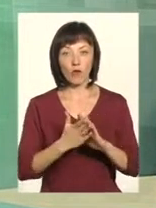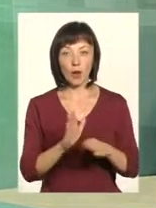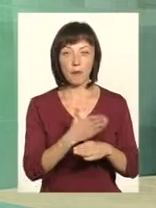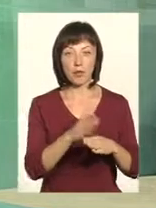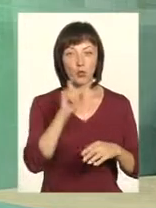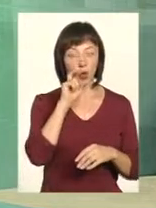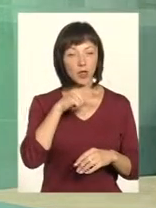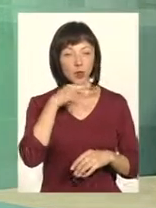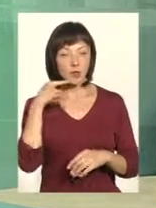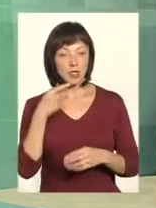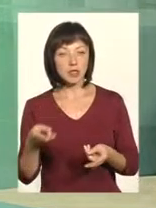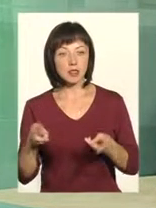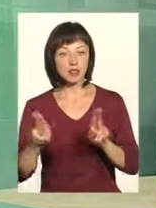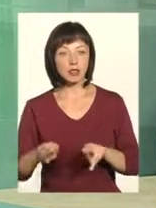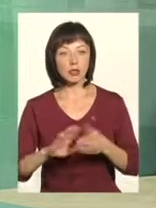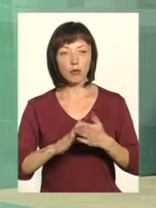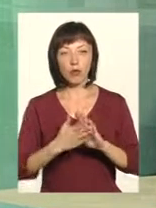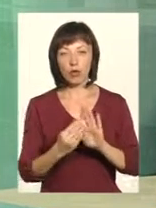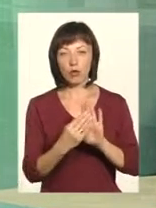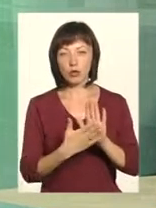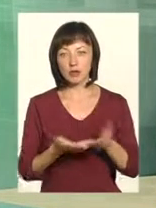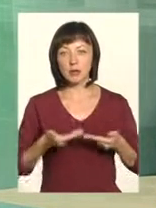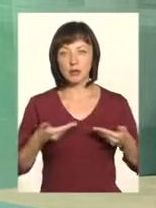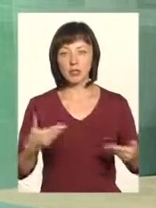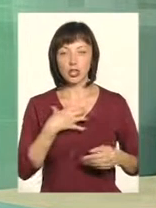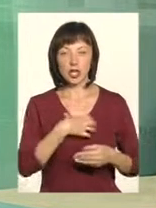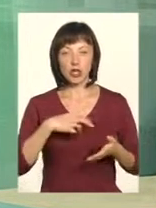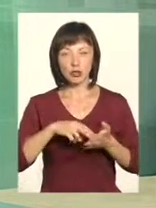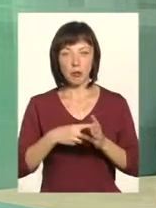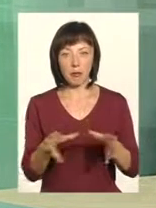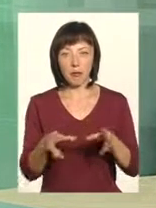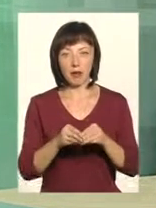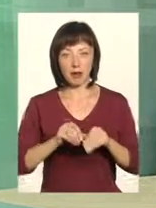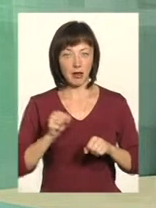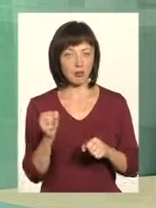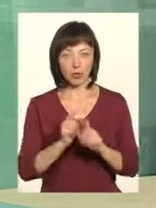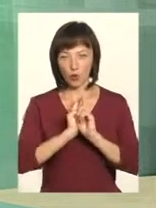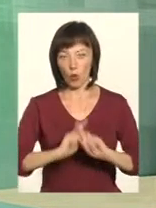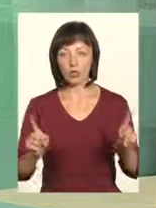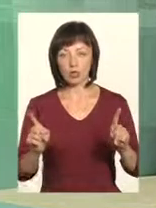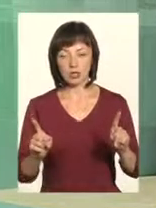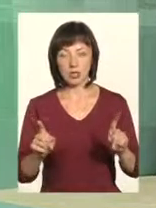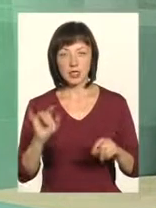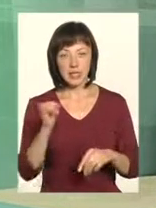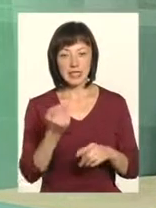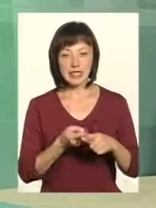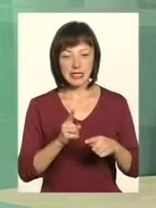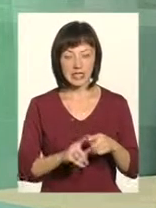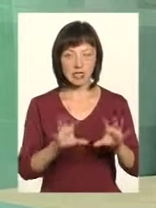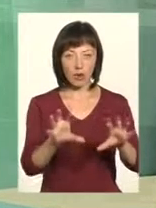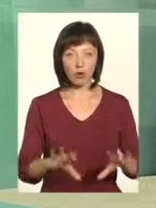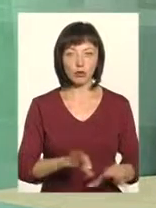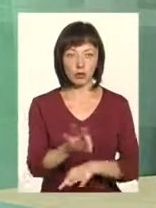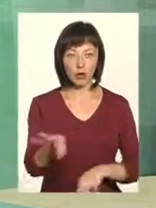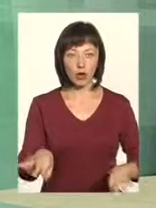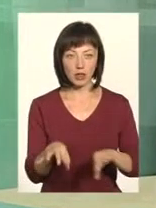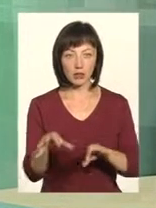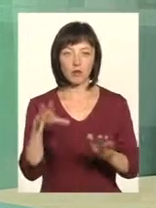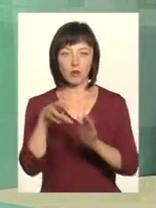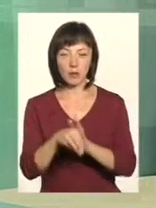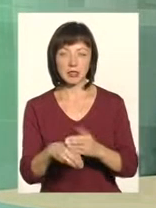Росією залишається положення про те, що ми є стратегічними партнерами. Це є нонсенс. Тому і ці законопроекти, які внесені